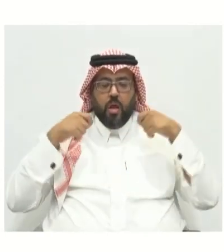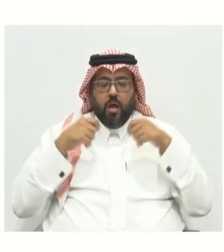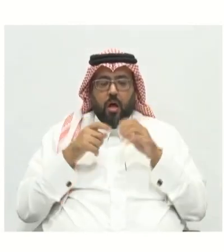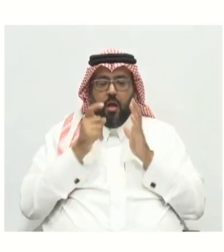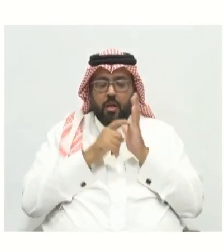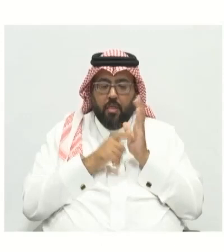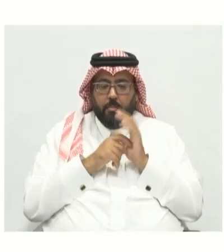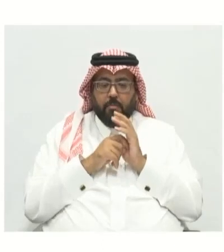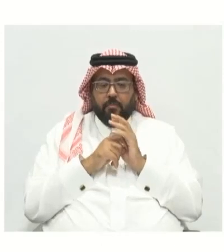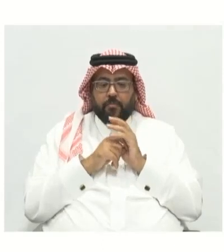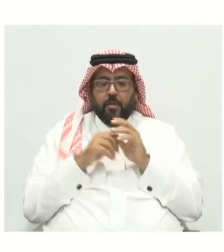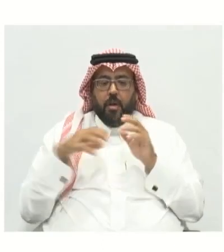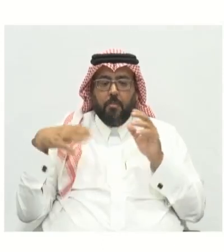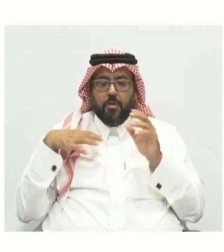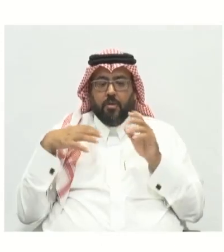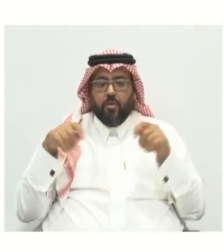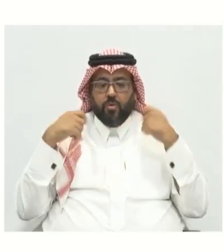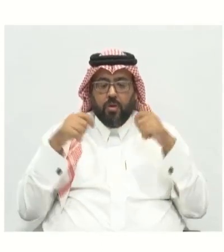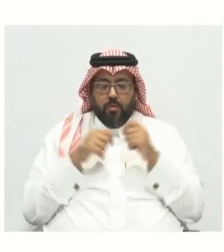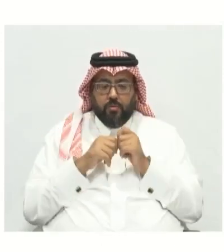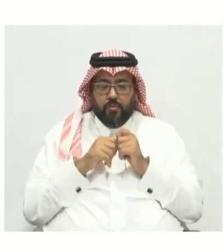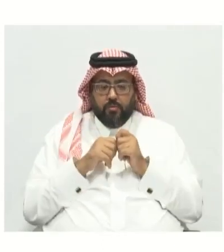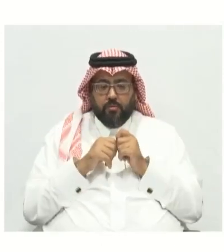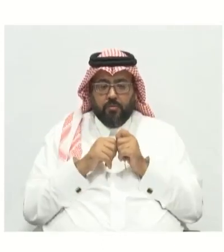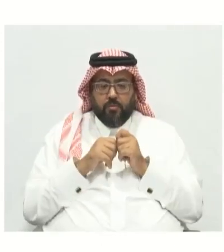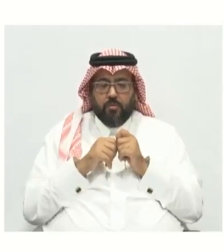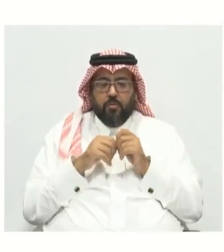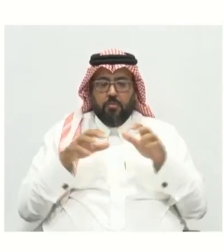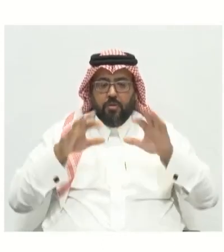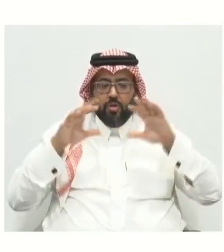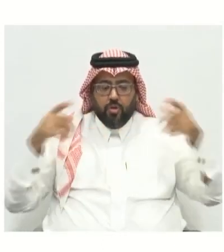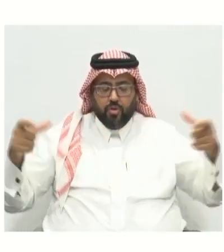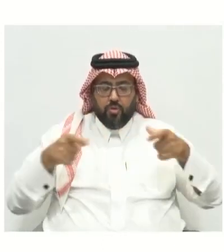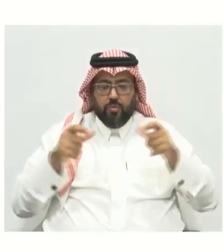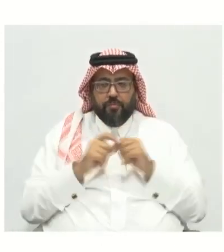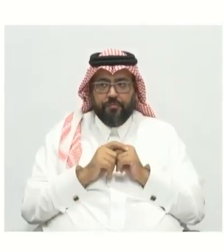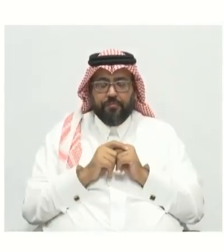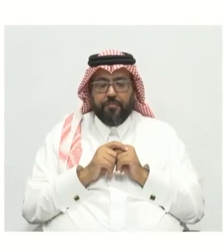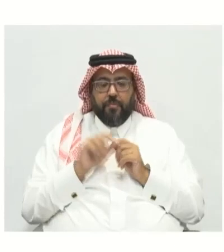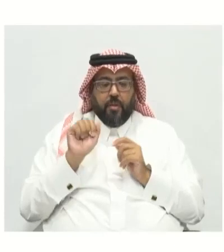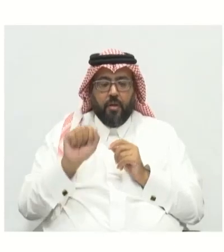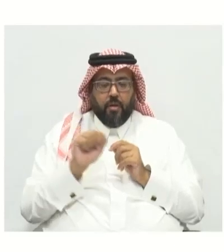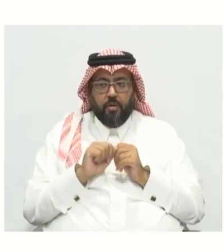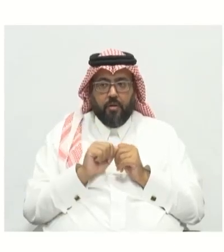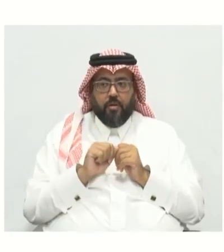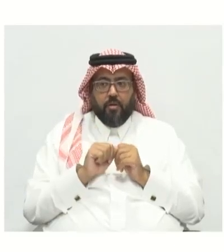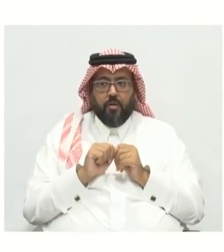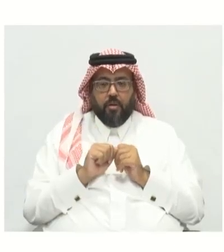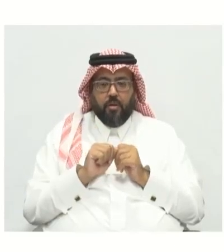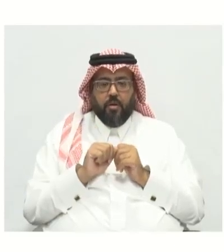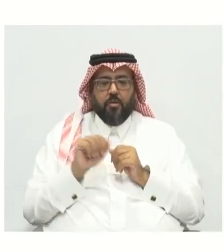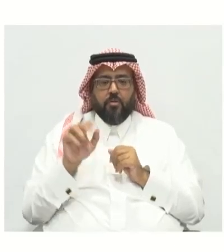التنظيميه في مجلس الوزراء وايضا مجلس الشورى في المملكه العربيه السعوديه اذا تختص بماذا السلطه